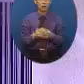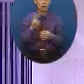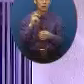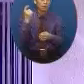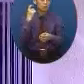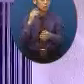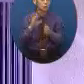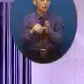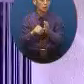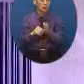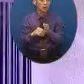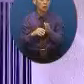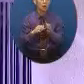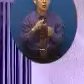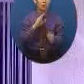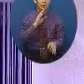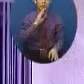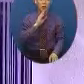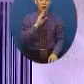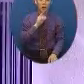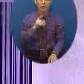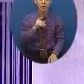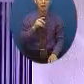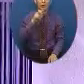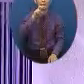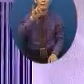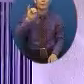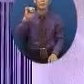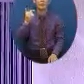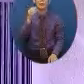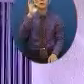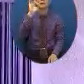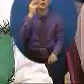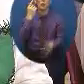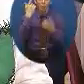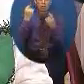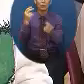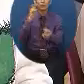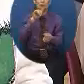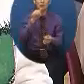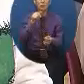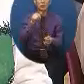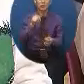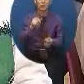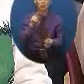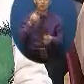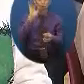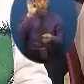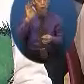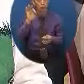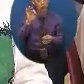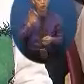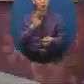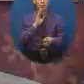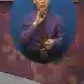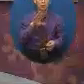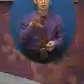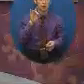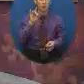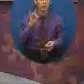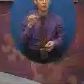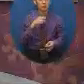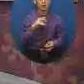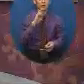음반에 들어보면 아주 전형적인 민요 창법으로 노래를 부르고 있어요. 그리고 그런 걸 보면